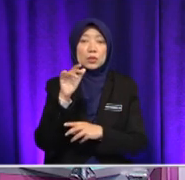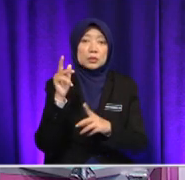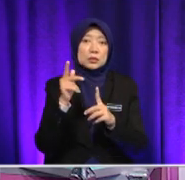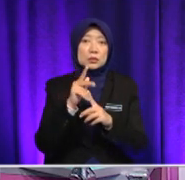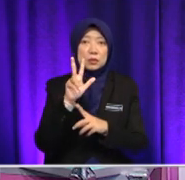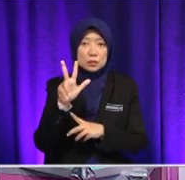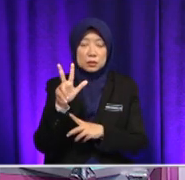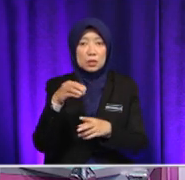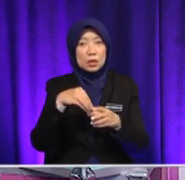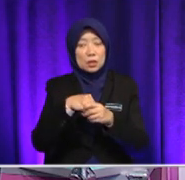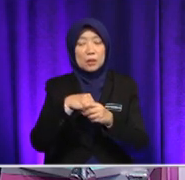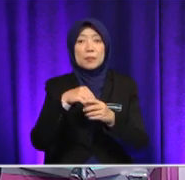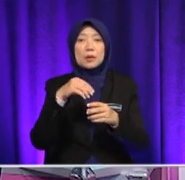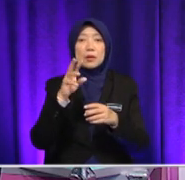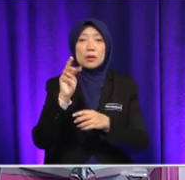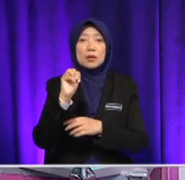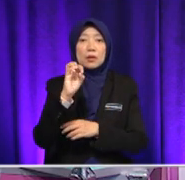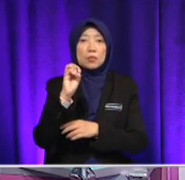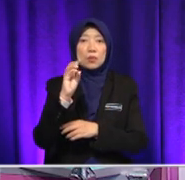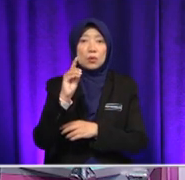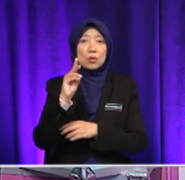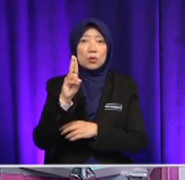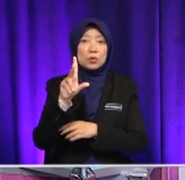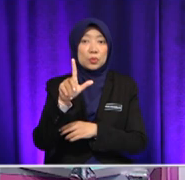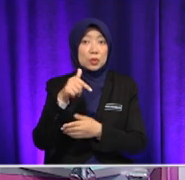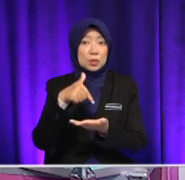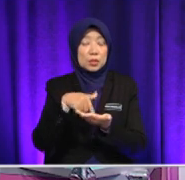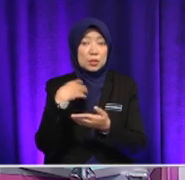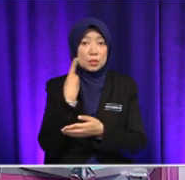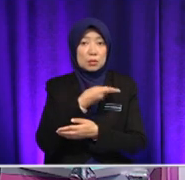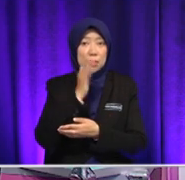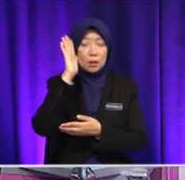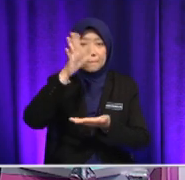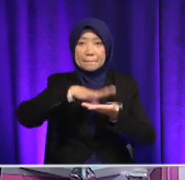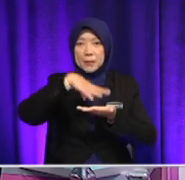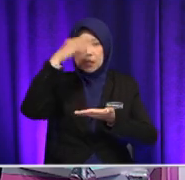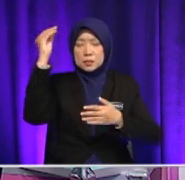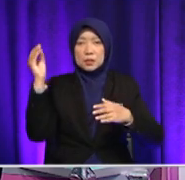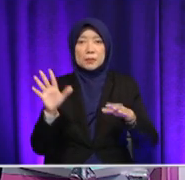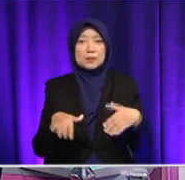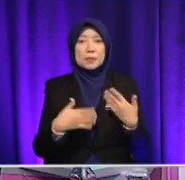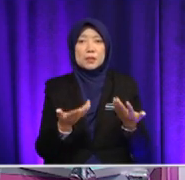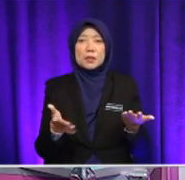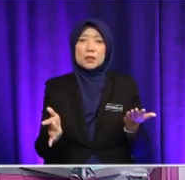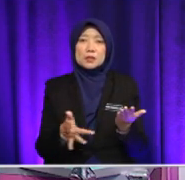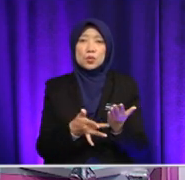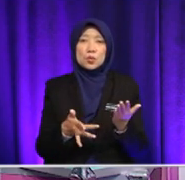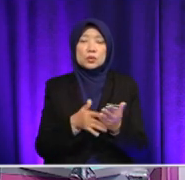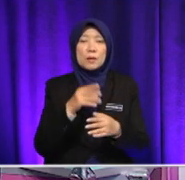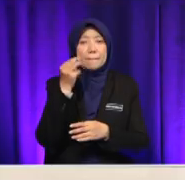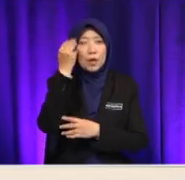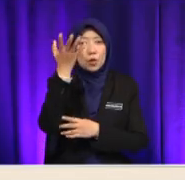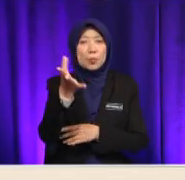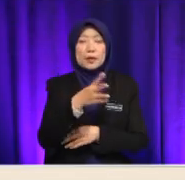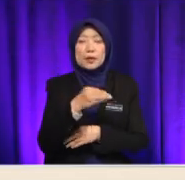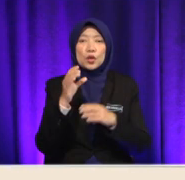ini kita akan belajar lebih kepada eh teknologi maklumat dan komunikasi berkaitan dengan